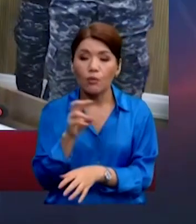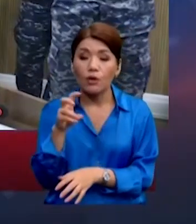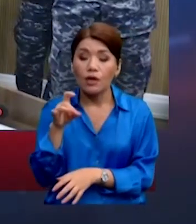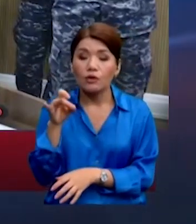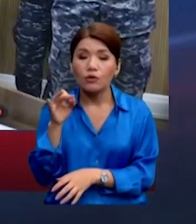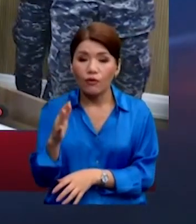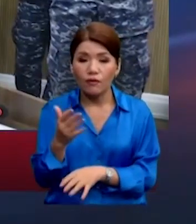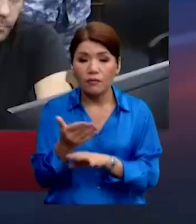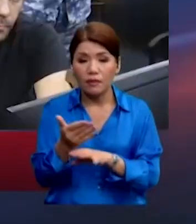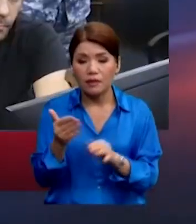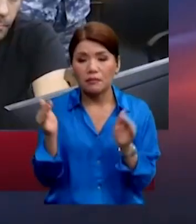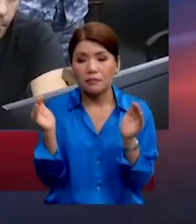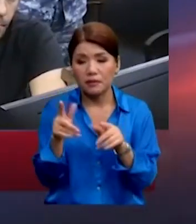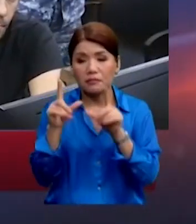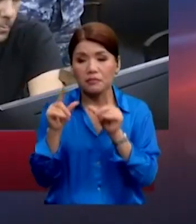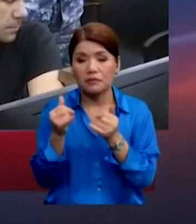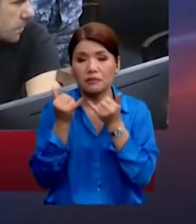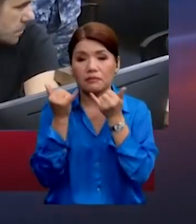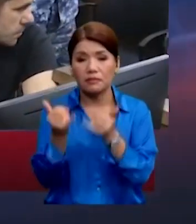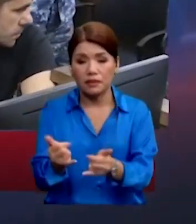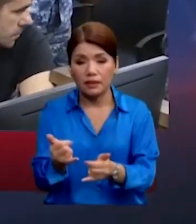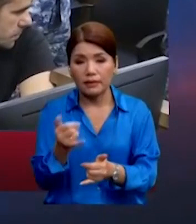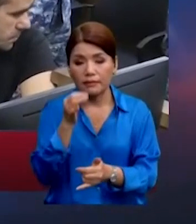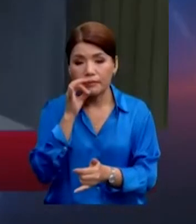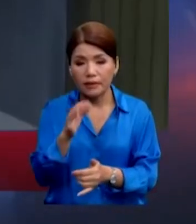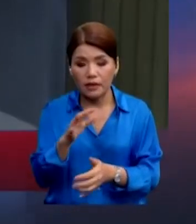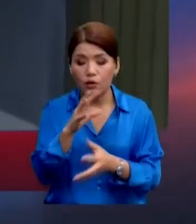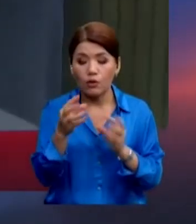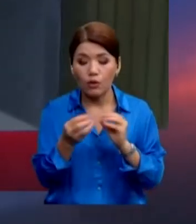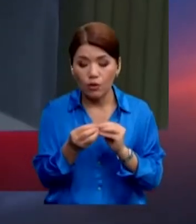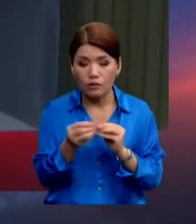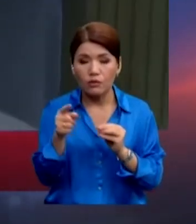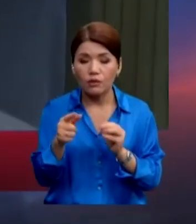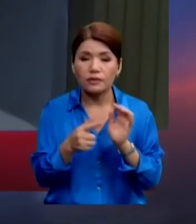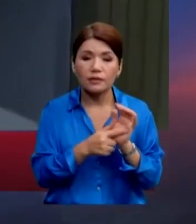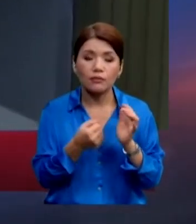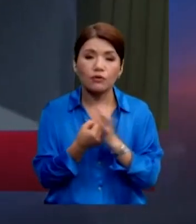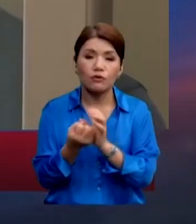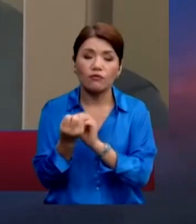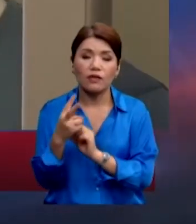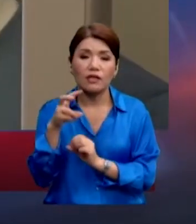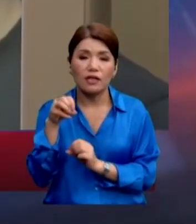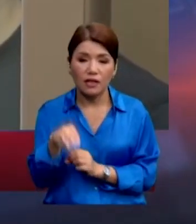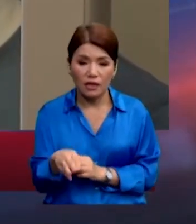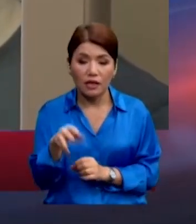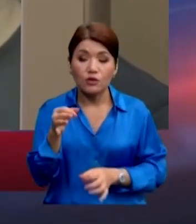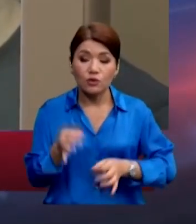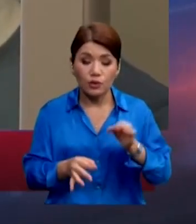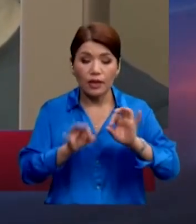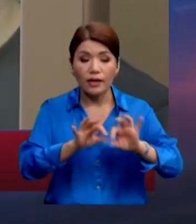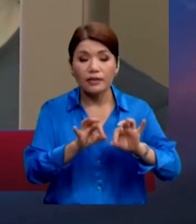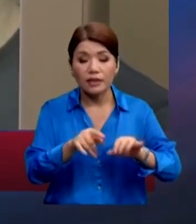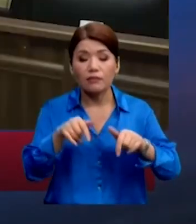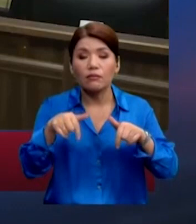буквально минимальный срок, поскольку по этой статье предусмотрено заключение от 7 до 12 лет. Судья пояснил, что на